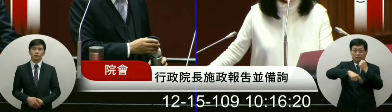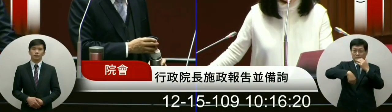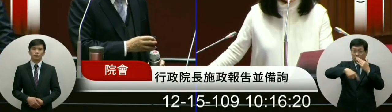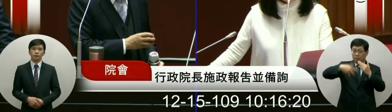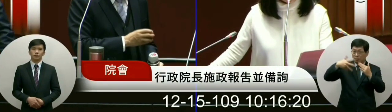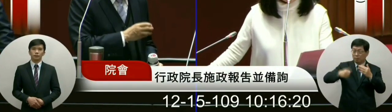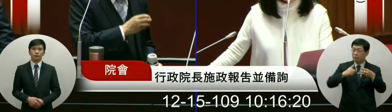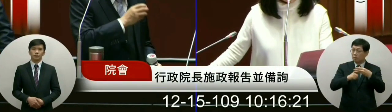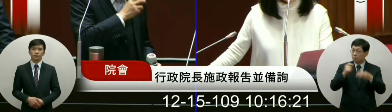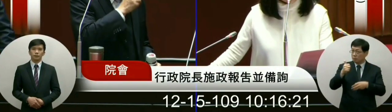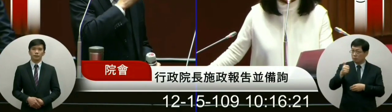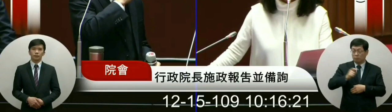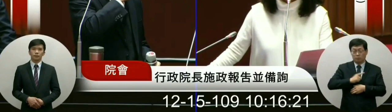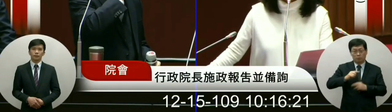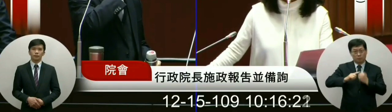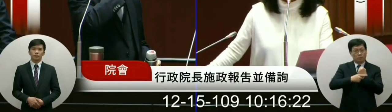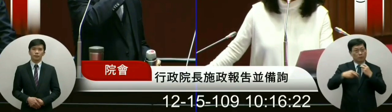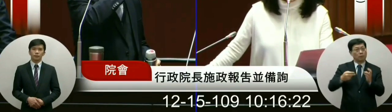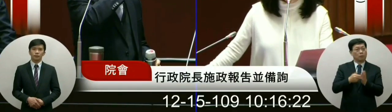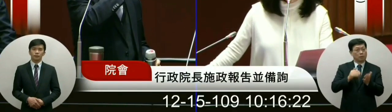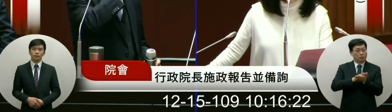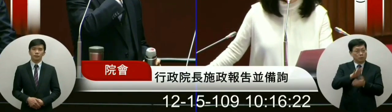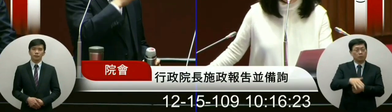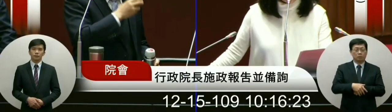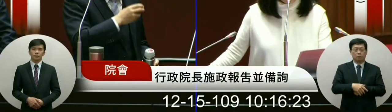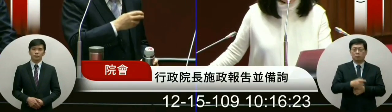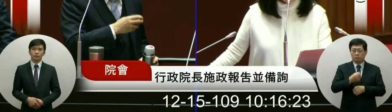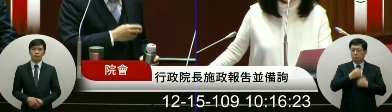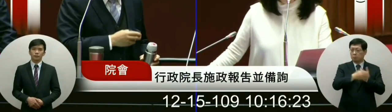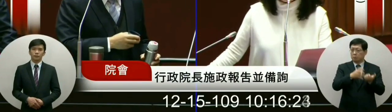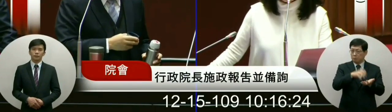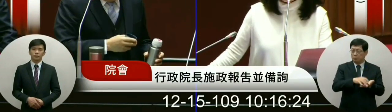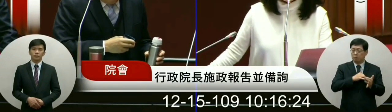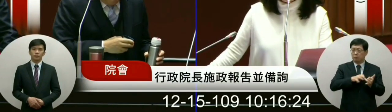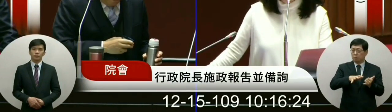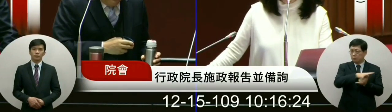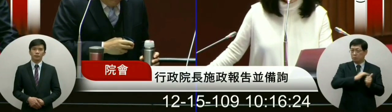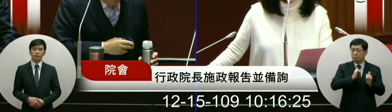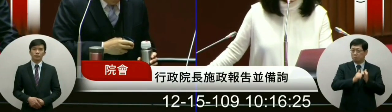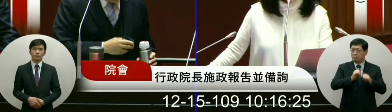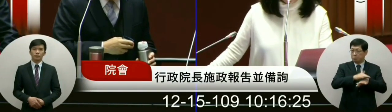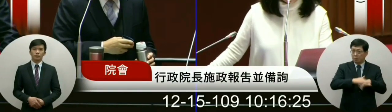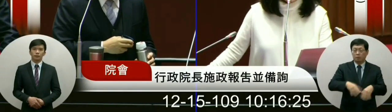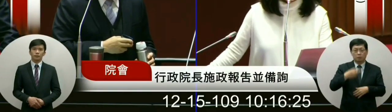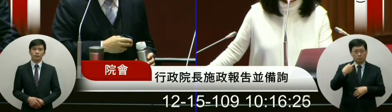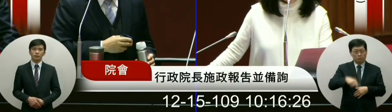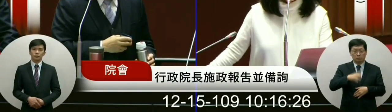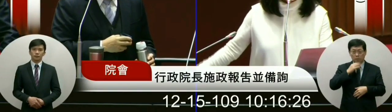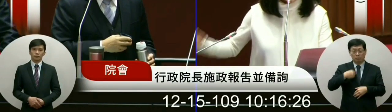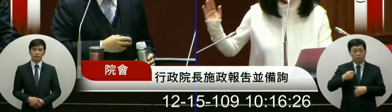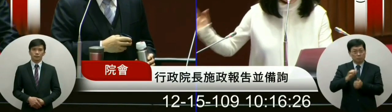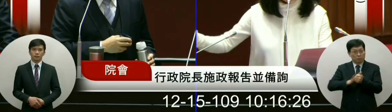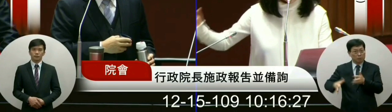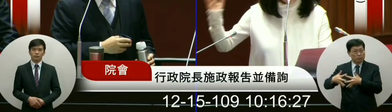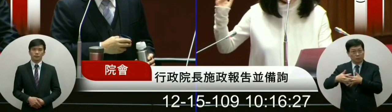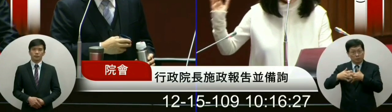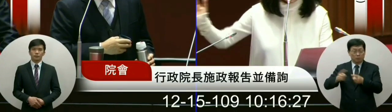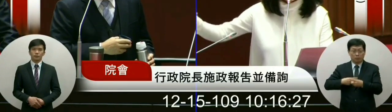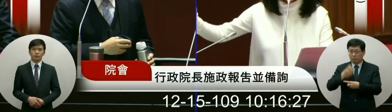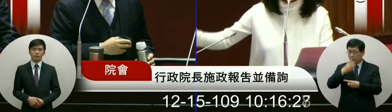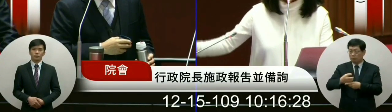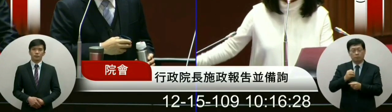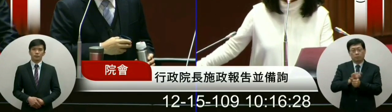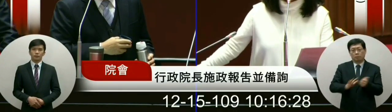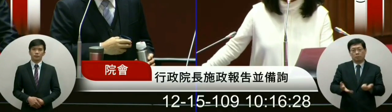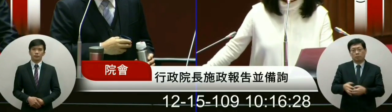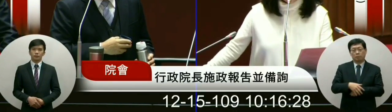平，他在修法之后他说，为了要确保国人的安全而致台美关系受到